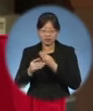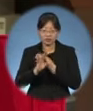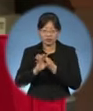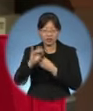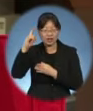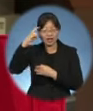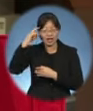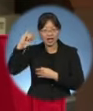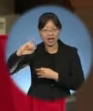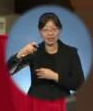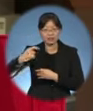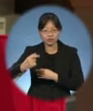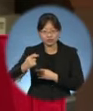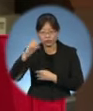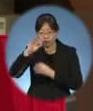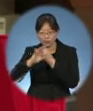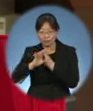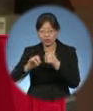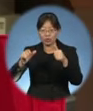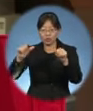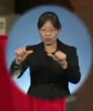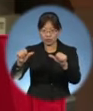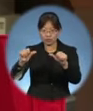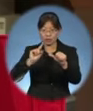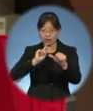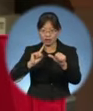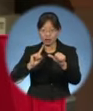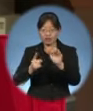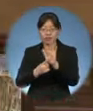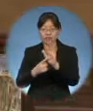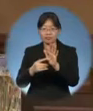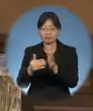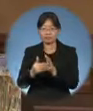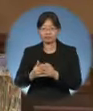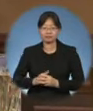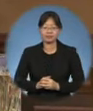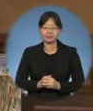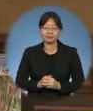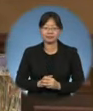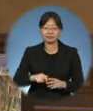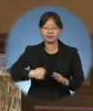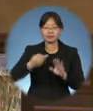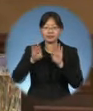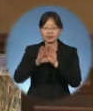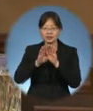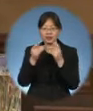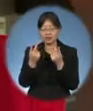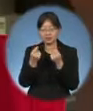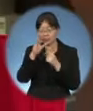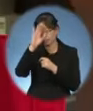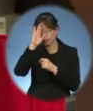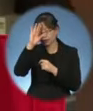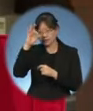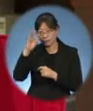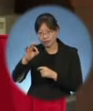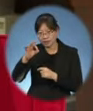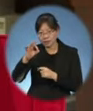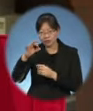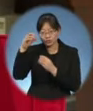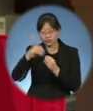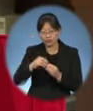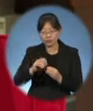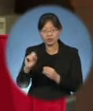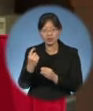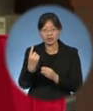지능 같은 경우는 거의 5대 5 정도라고 알려져 있고요. 네. 또 자폐증 같은 병 같은 경우에는